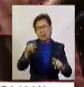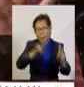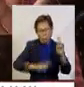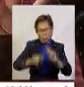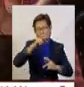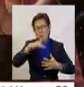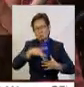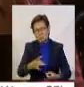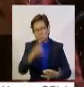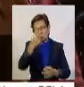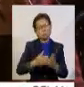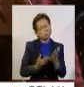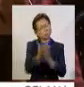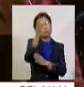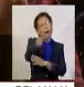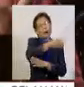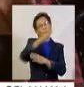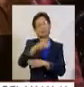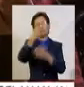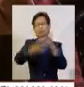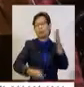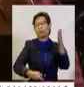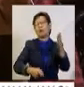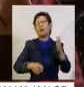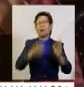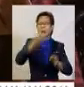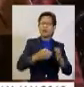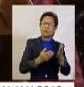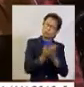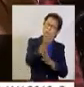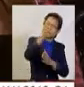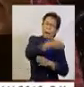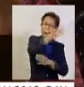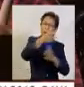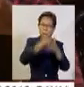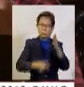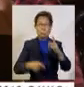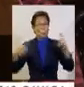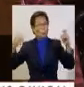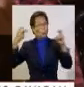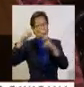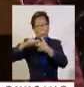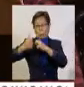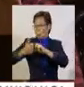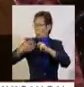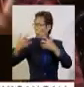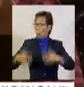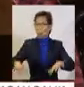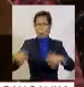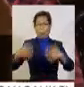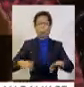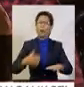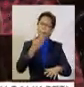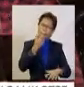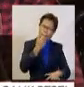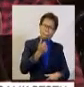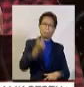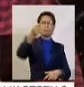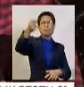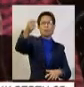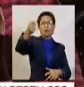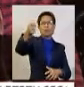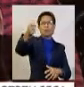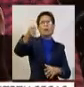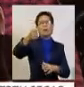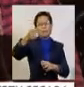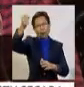terus menghapuskan tol. Kalau kita menghapuskan tol, implikasinya lebih besar daripada membekukan kenaikan tol itu